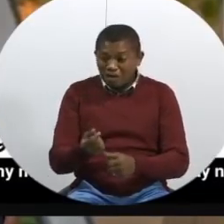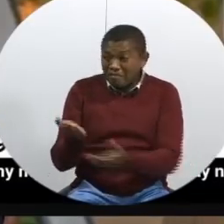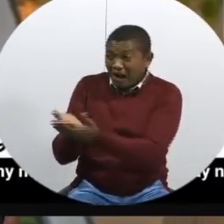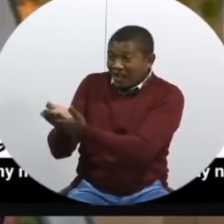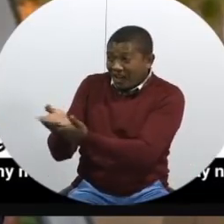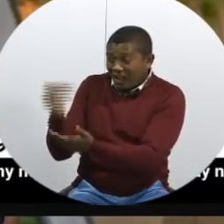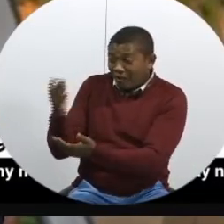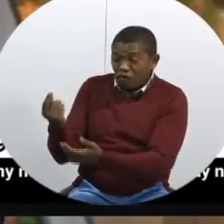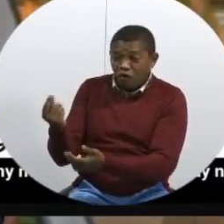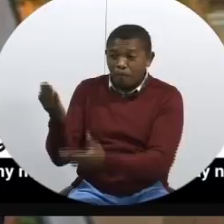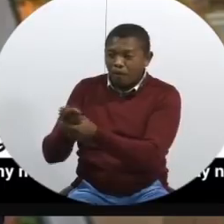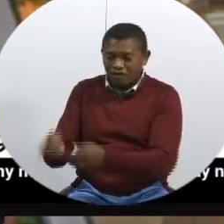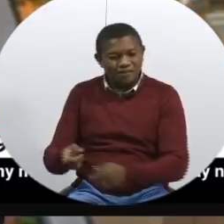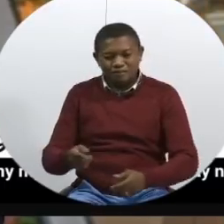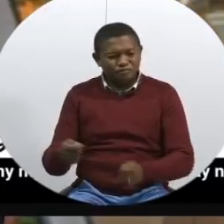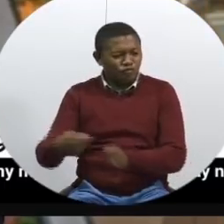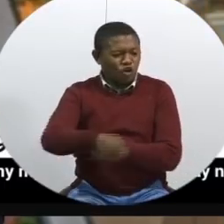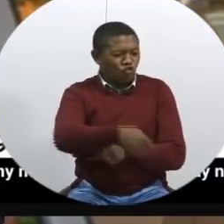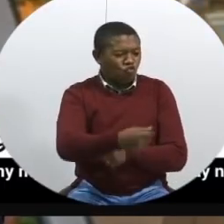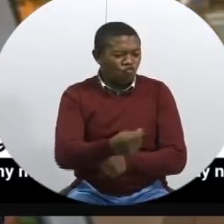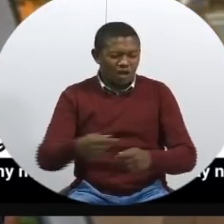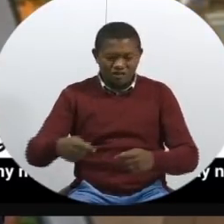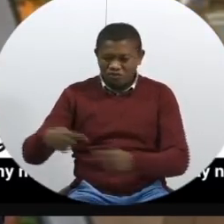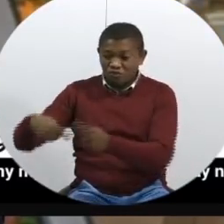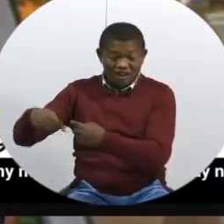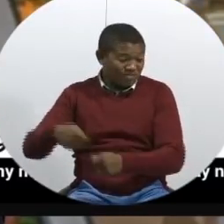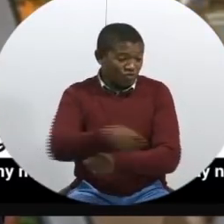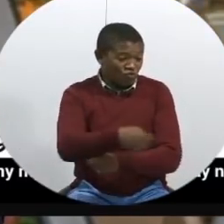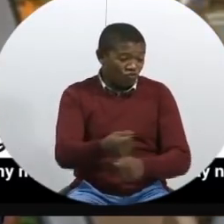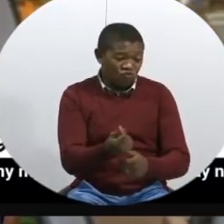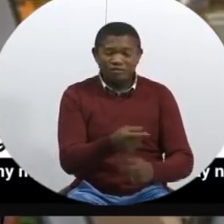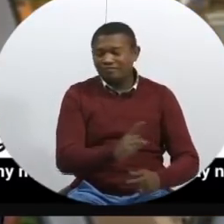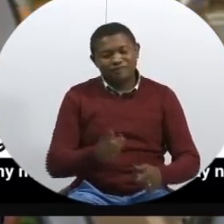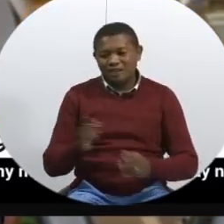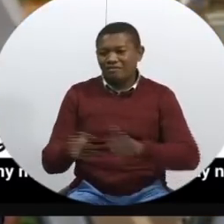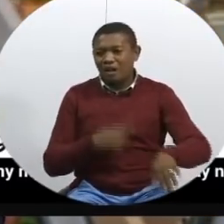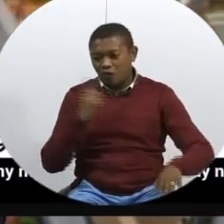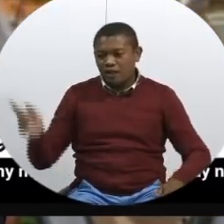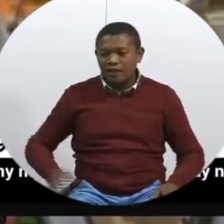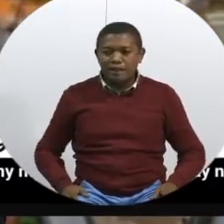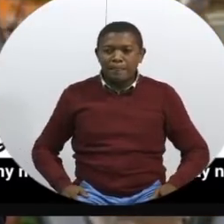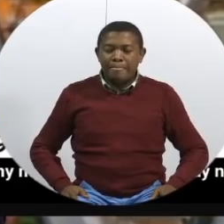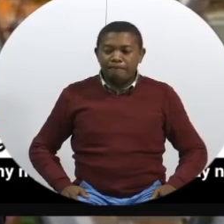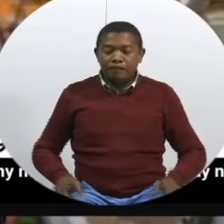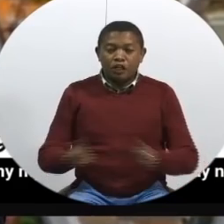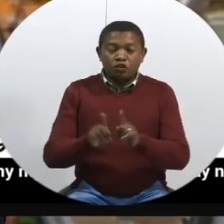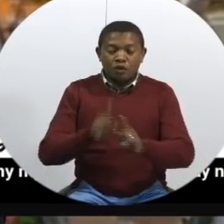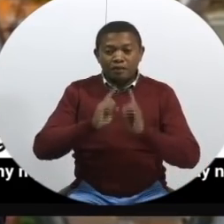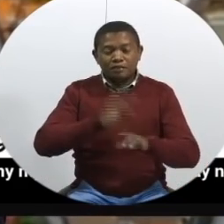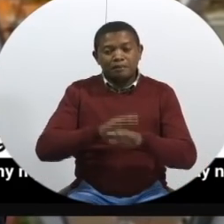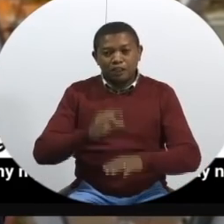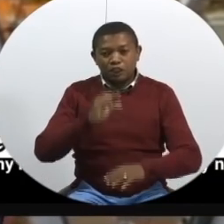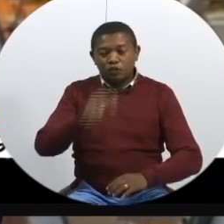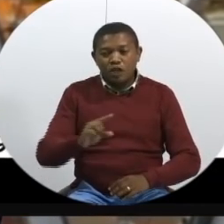vola ho alohan'ny ireo orinasa rehetrarehetra ireo. Ohatr'izay ihany koa ny